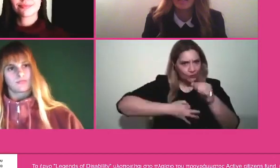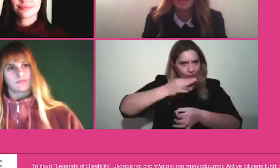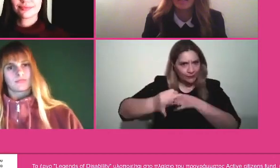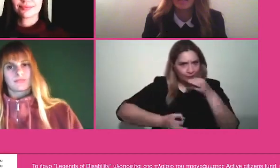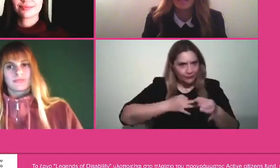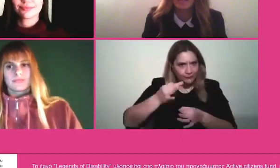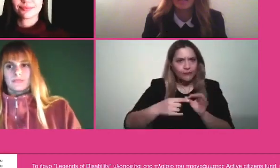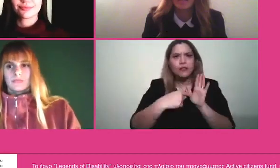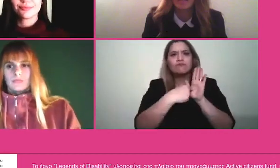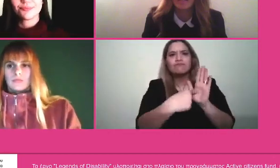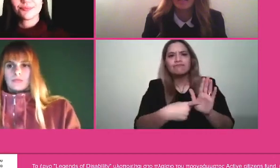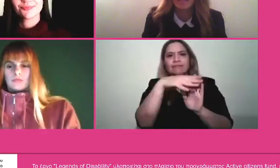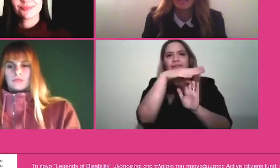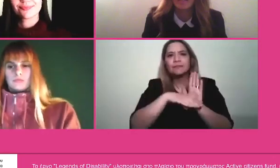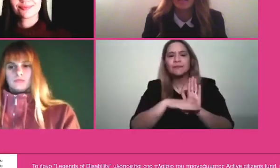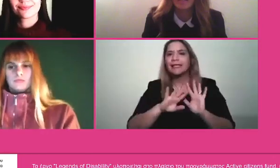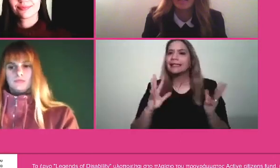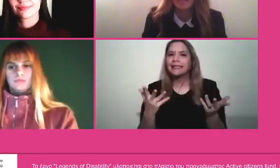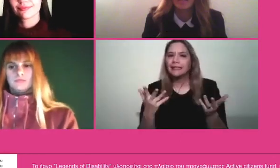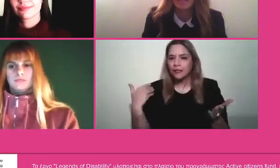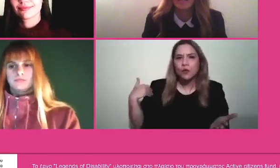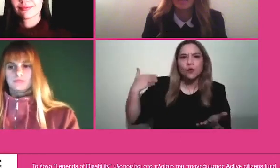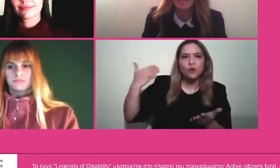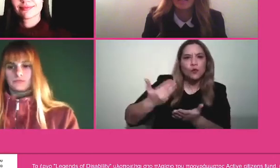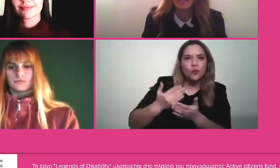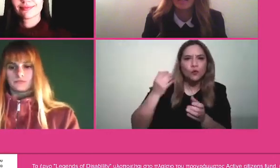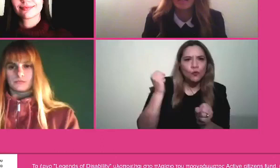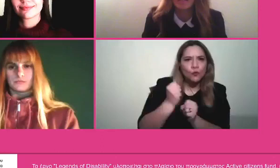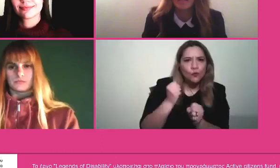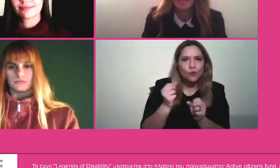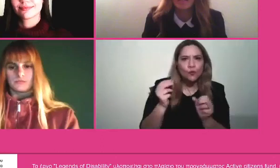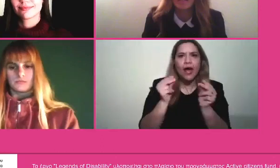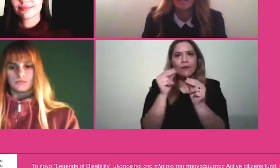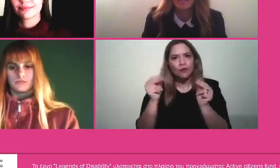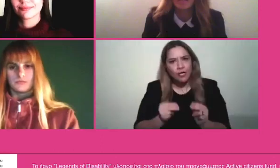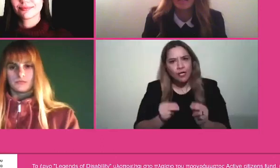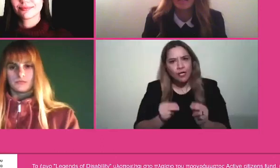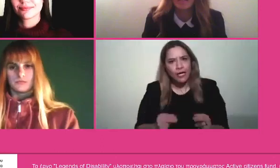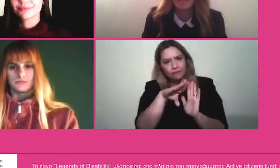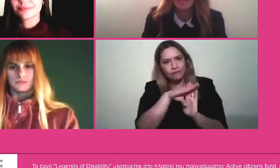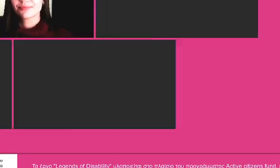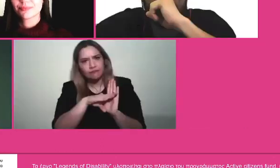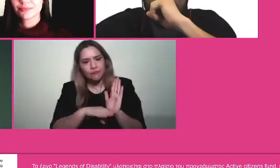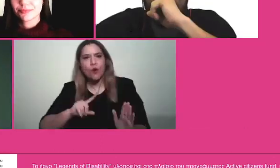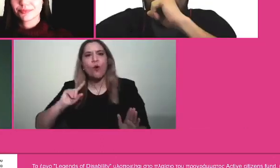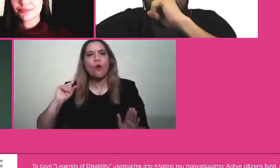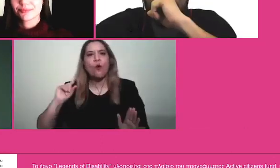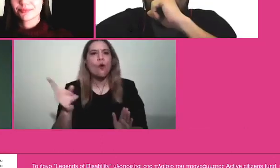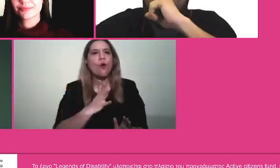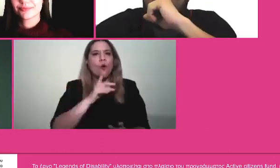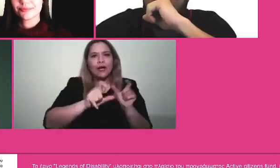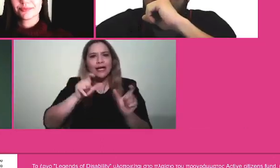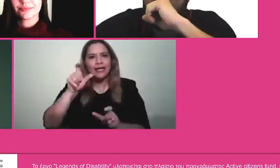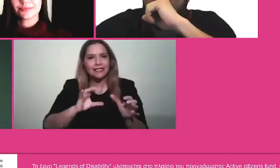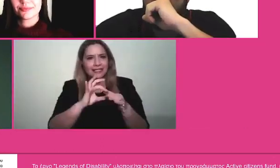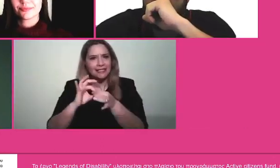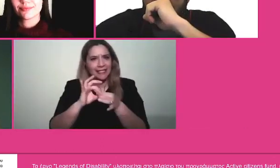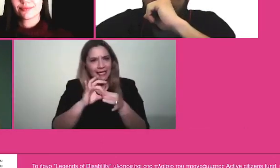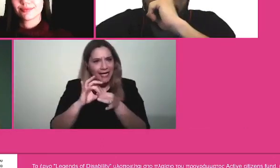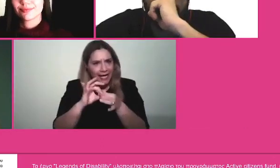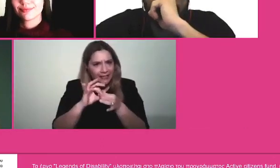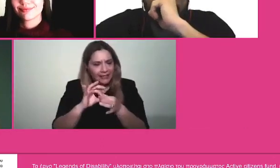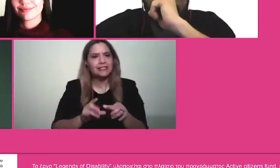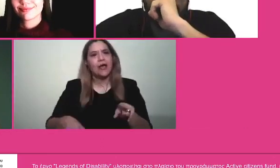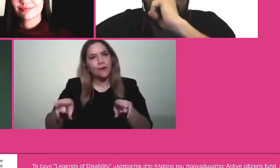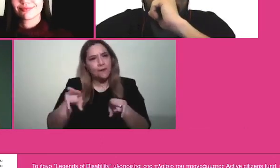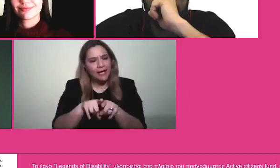τα αποτελέσματα του έργου με όλους τους συνεργάτες μας και με τη